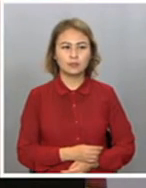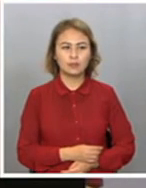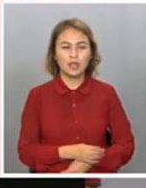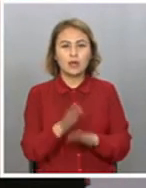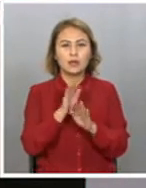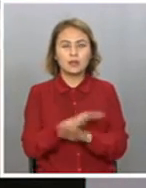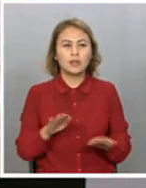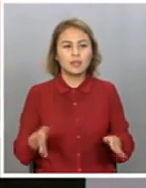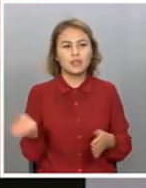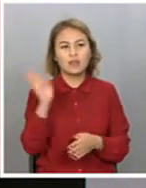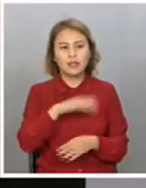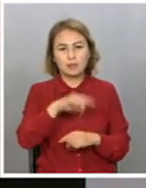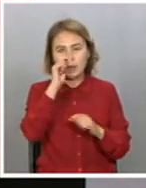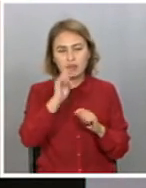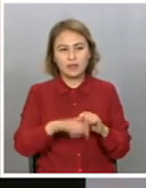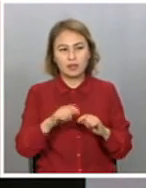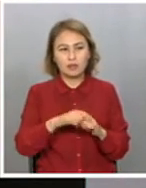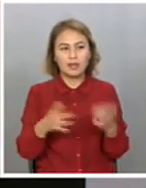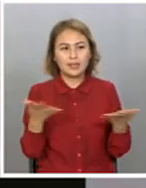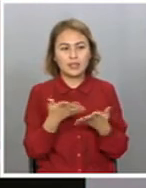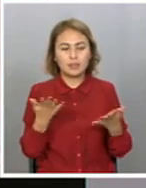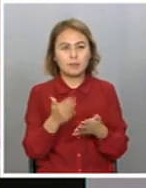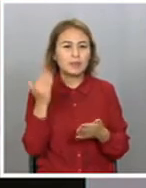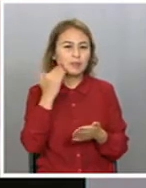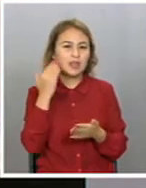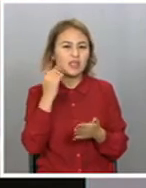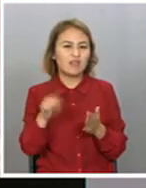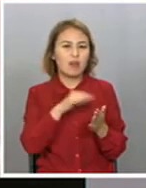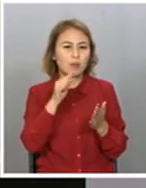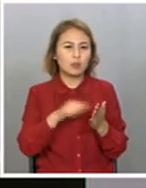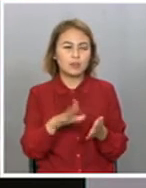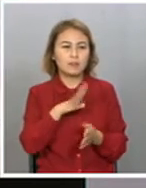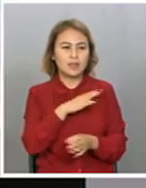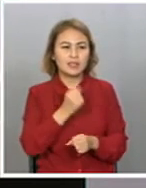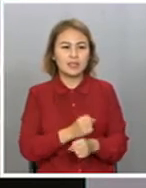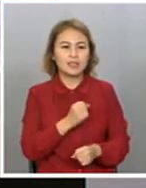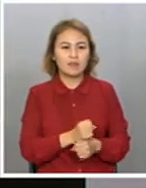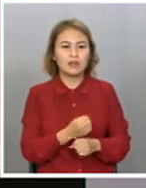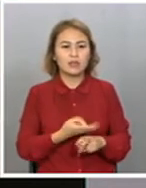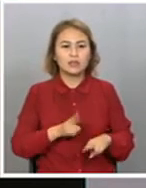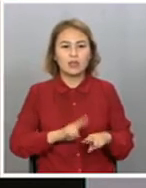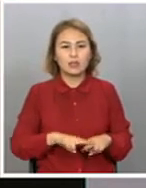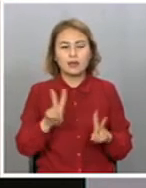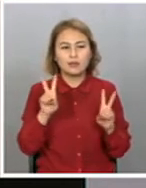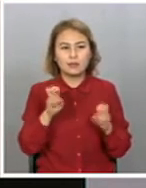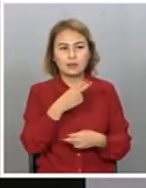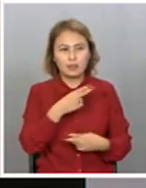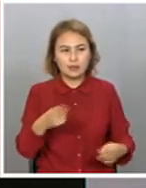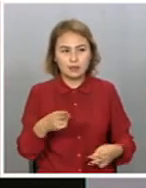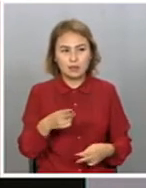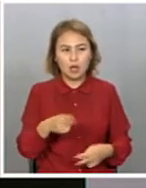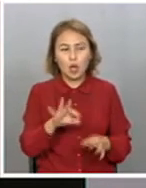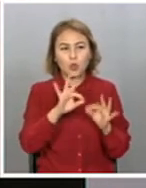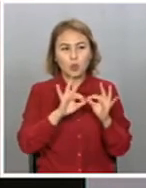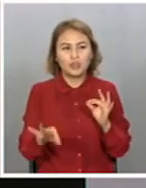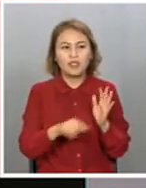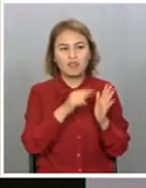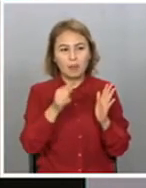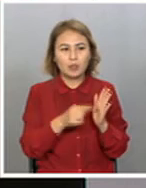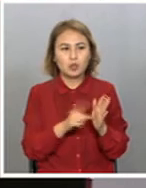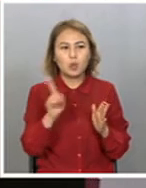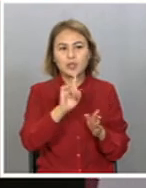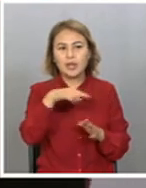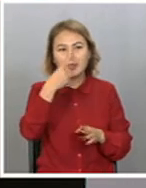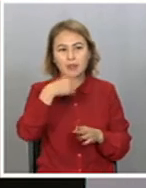Ребята, давайте проверим, какие примерные вопросы мы составили к данной сказке. Тонкий вопрос.